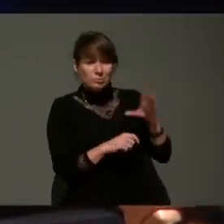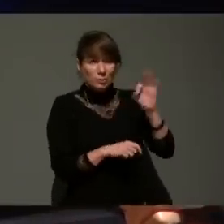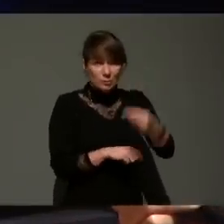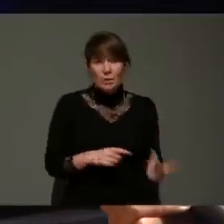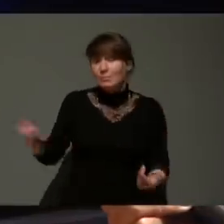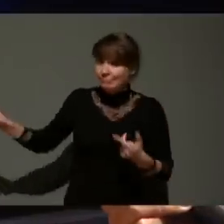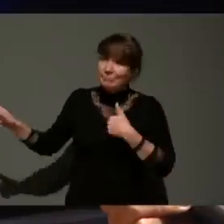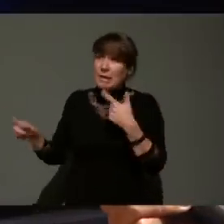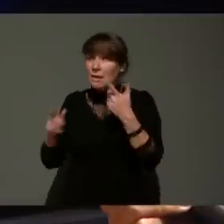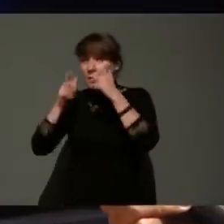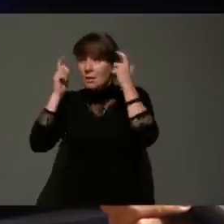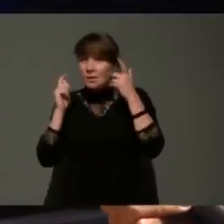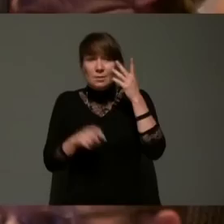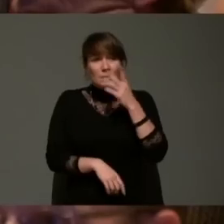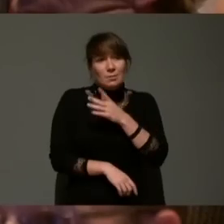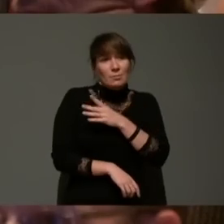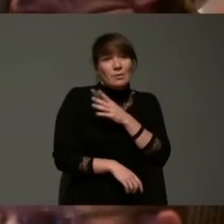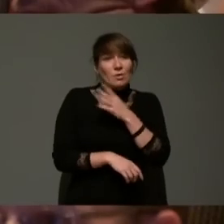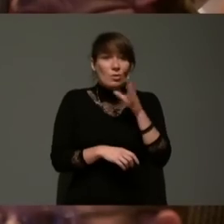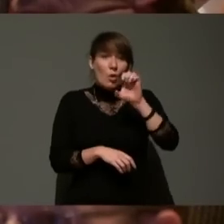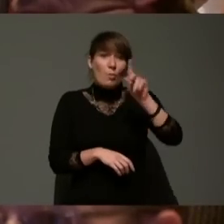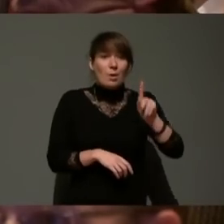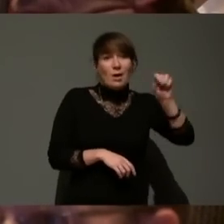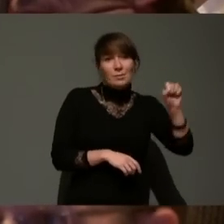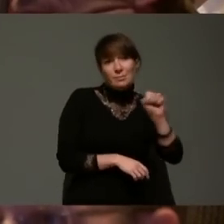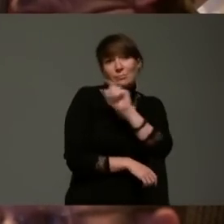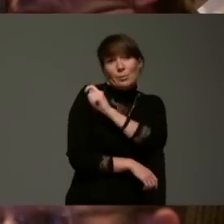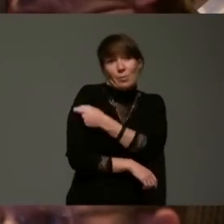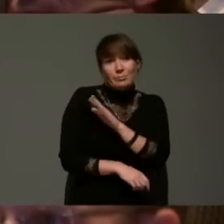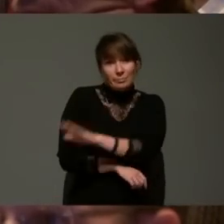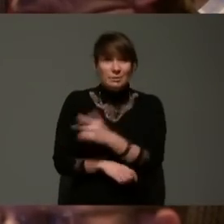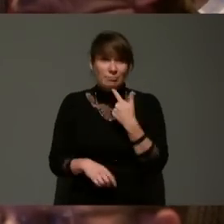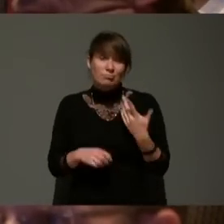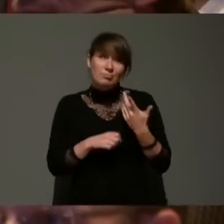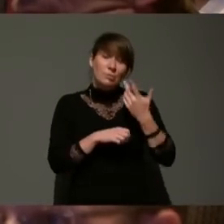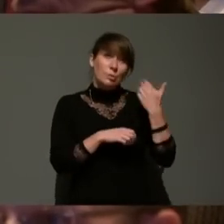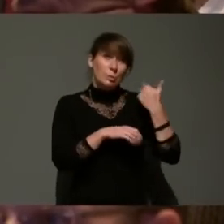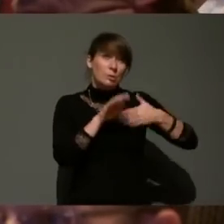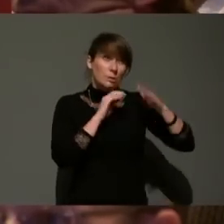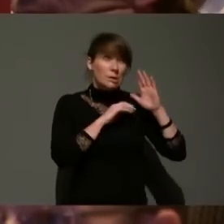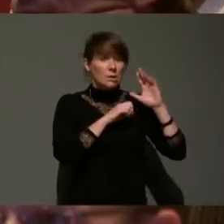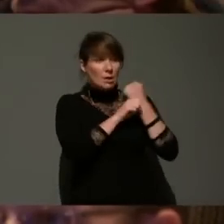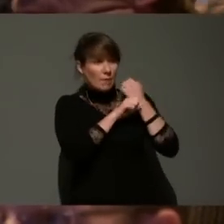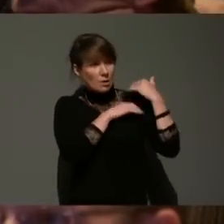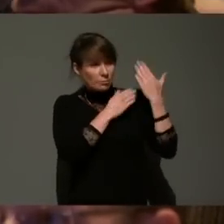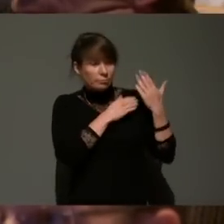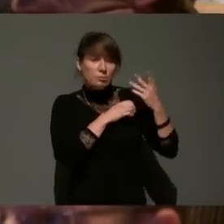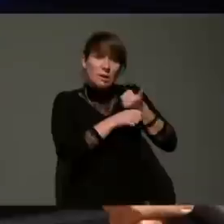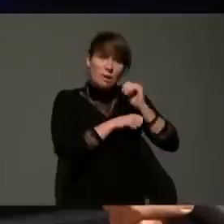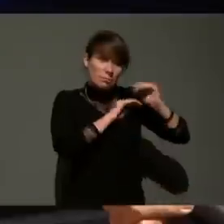PS, donc jusqu'à l'année dernière, je travaillais. Depuis l'année dernière, je suis en détachement